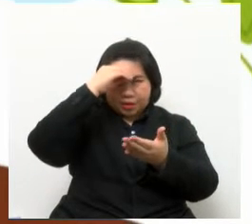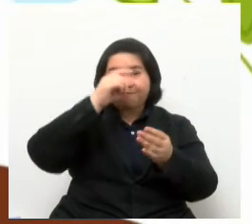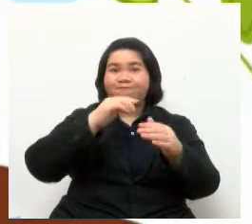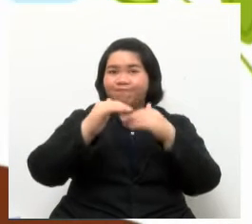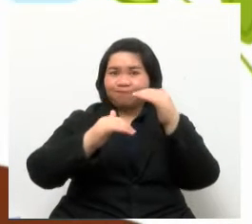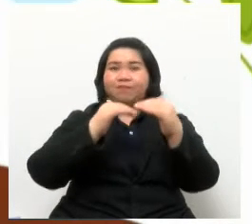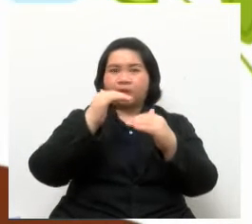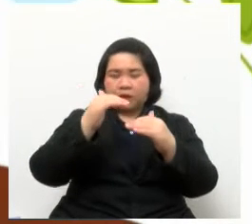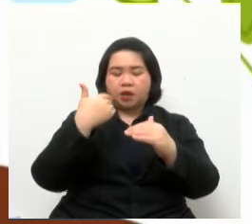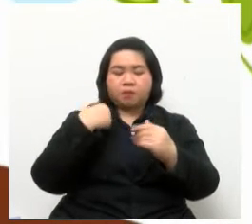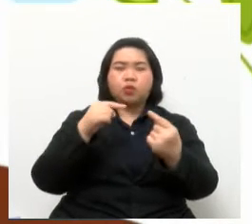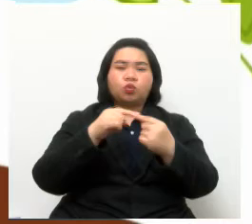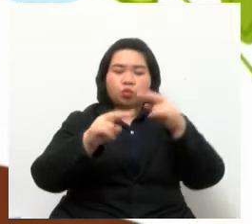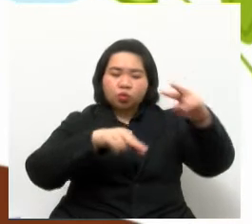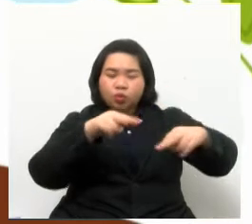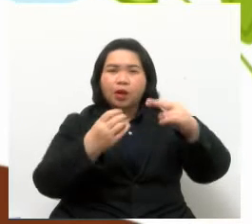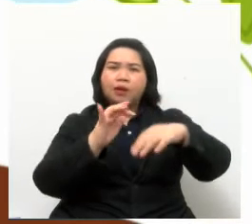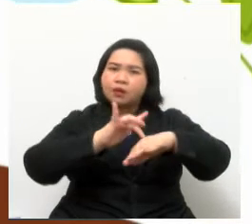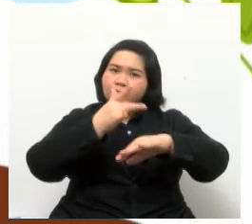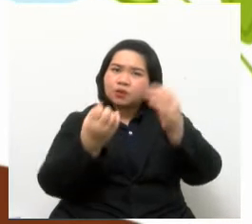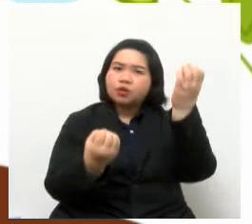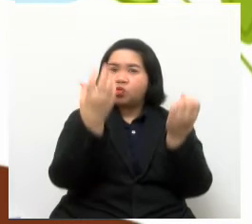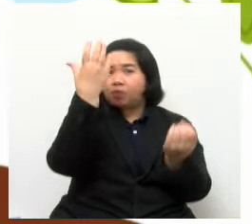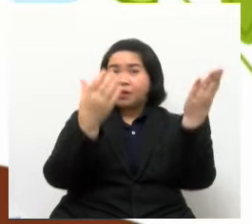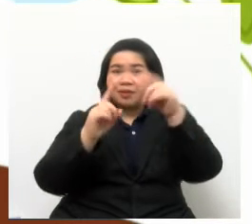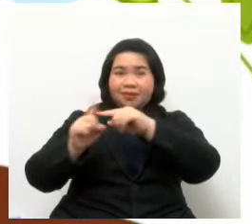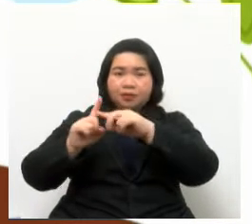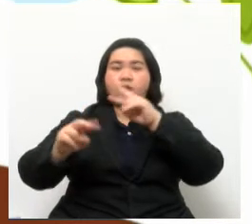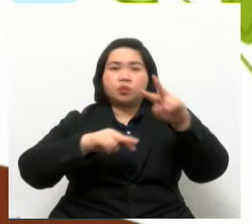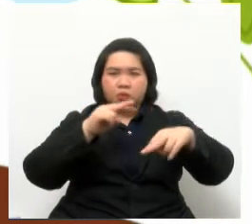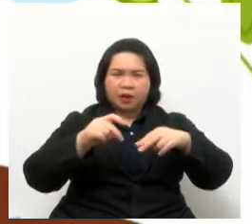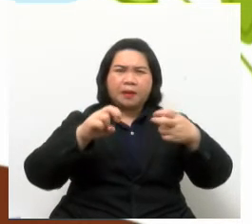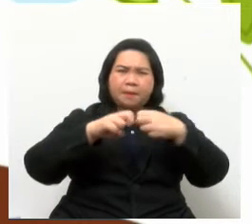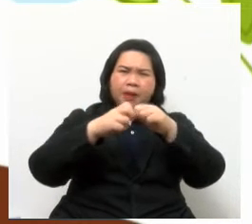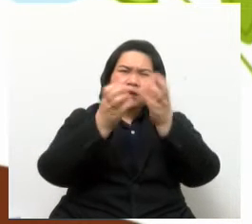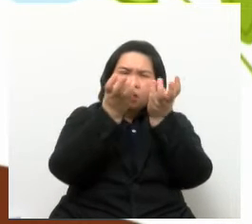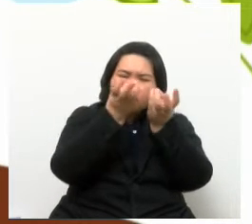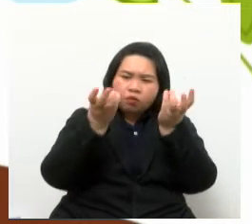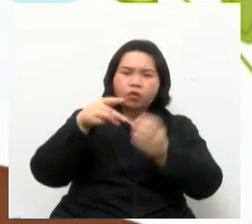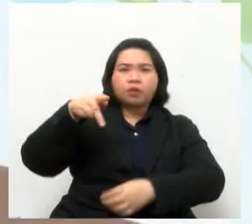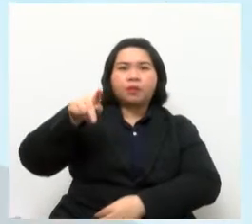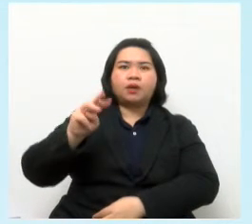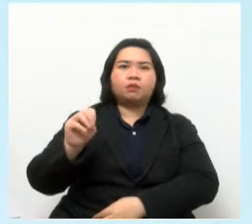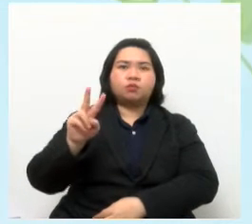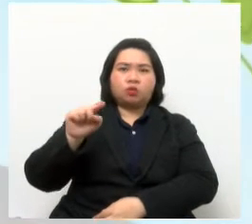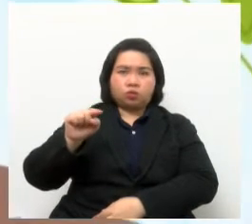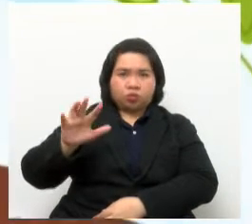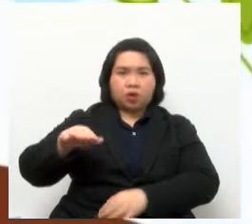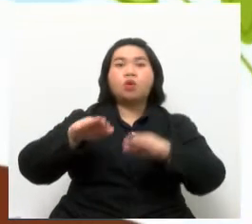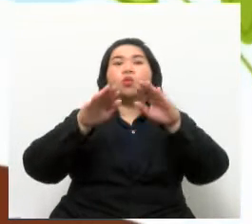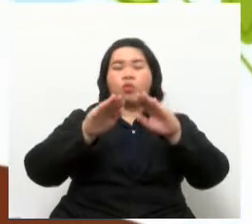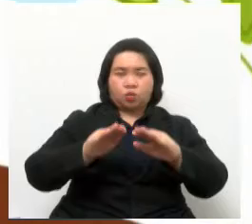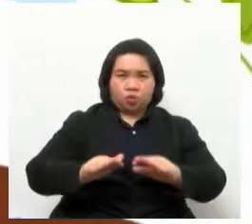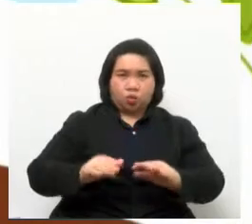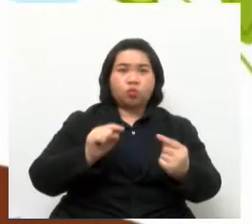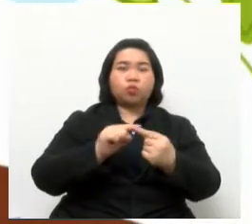ด้านการอนุรักษ์ทรัพยากรธรรมชาติและสิ่งแวดล้อมเพื่อลดหมอกควันฝุ่น PM 2.5 สำหรับโรงเรียน